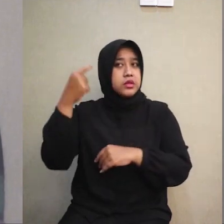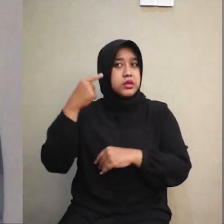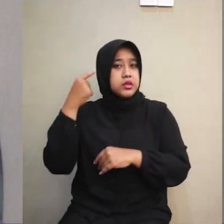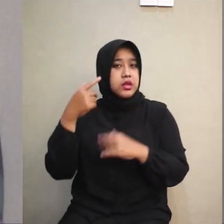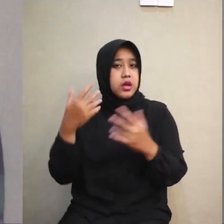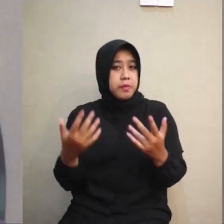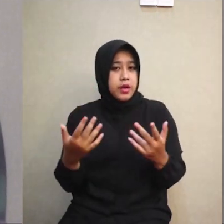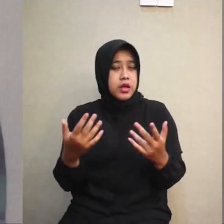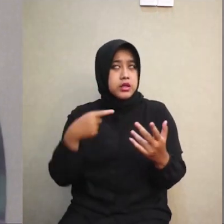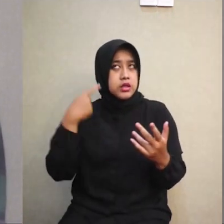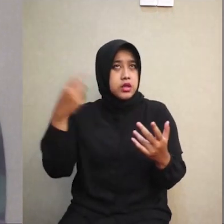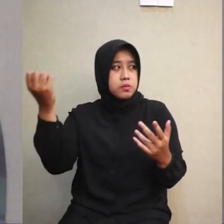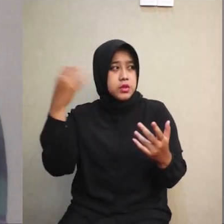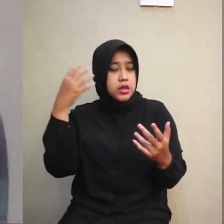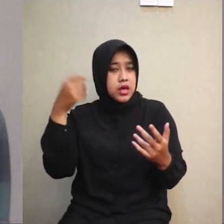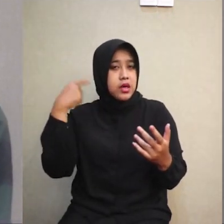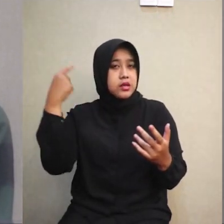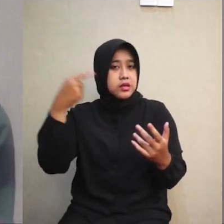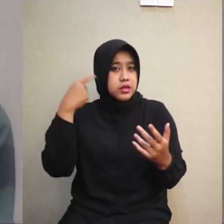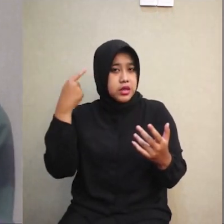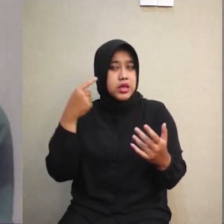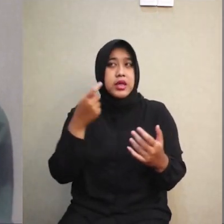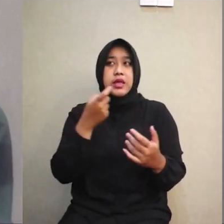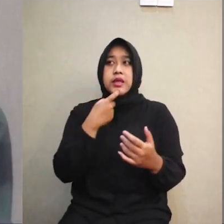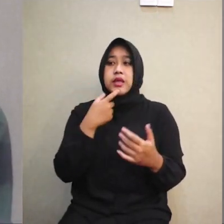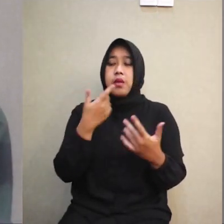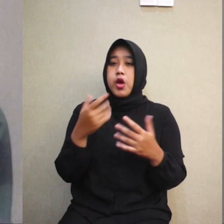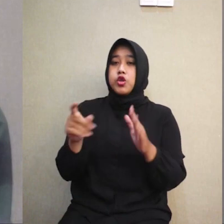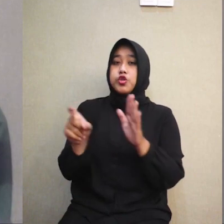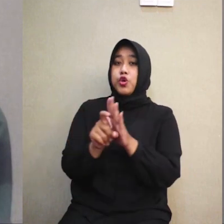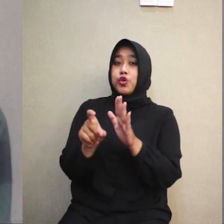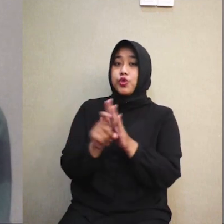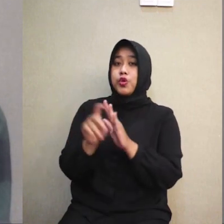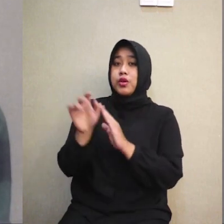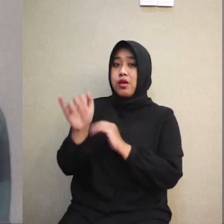kita dengar jadi soal misalnya